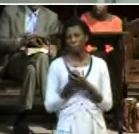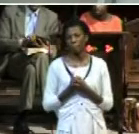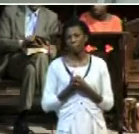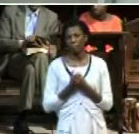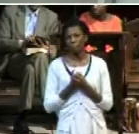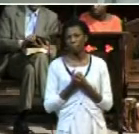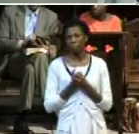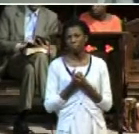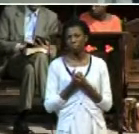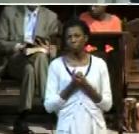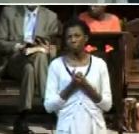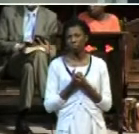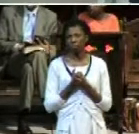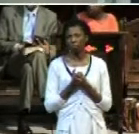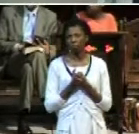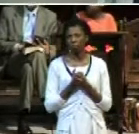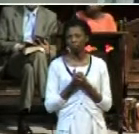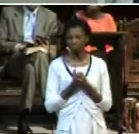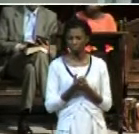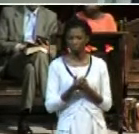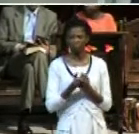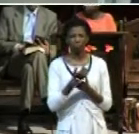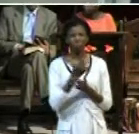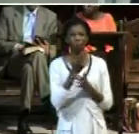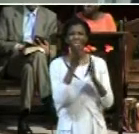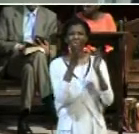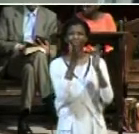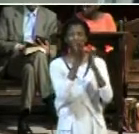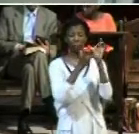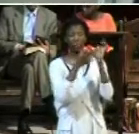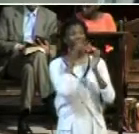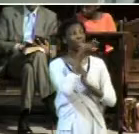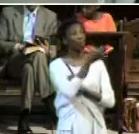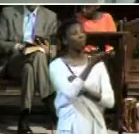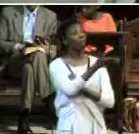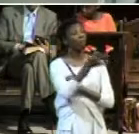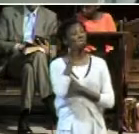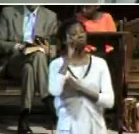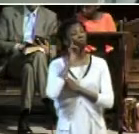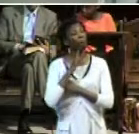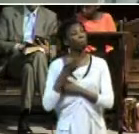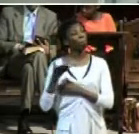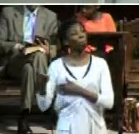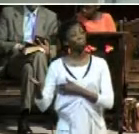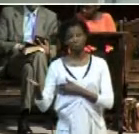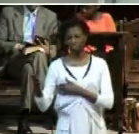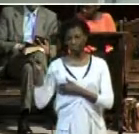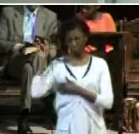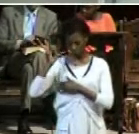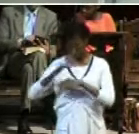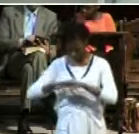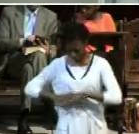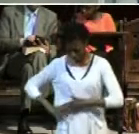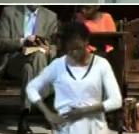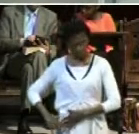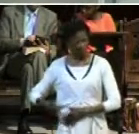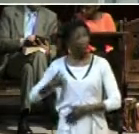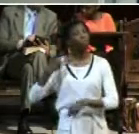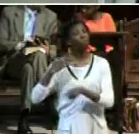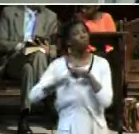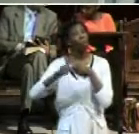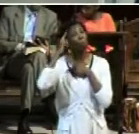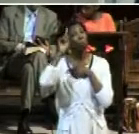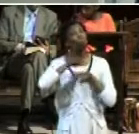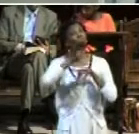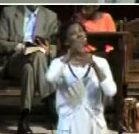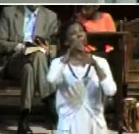Et plusieurs hommes le diront. « En répandant ce parfum sur mon corps, elle l'a fait pour mon ensevelissement. Amen,